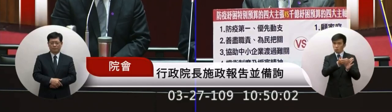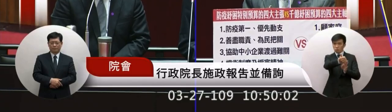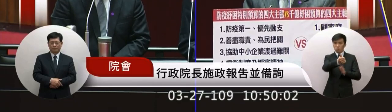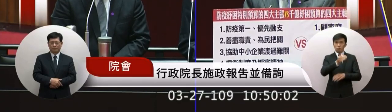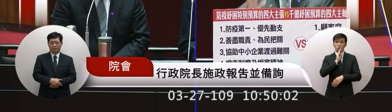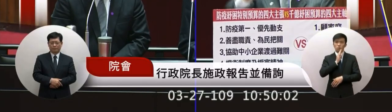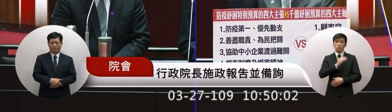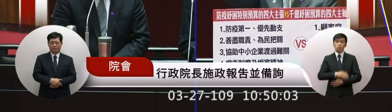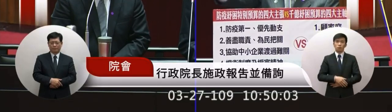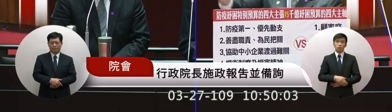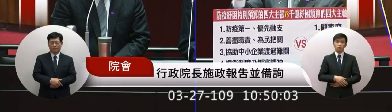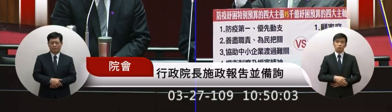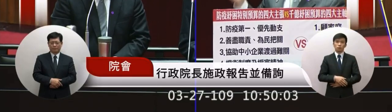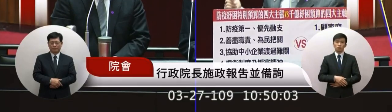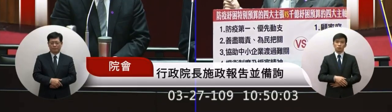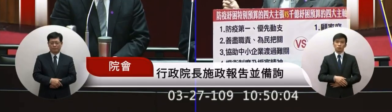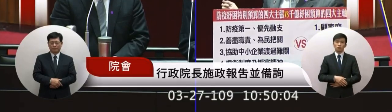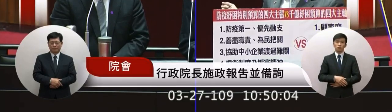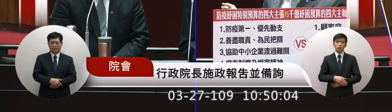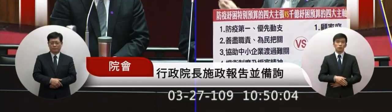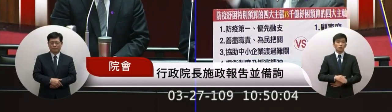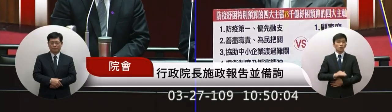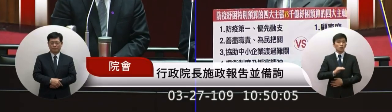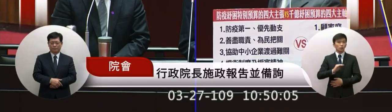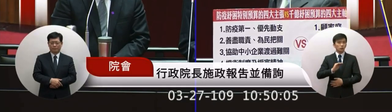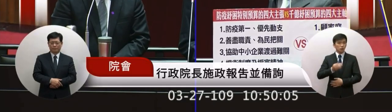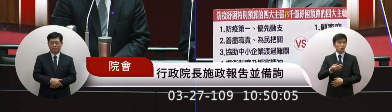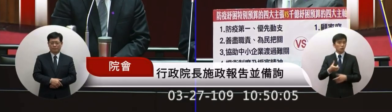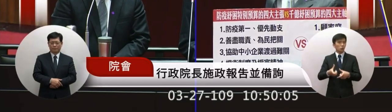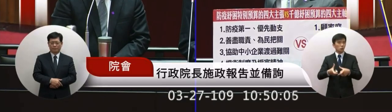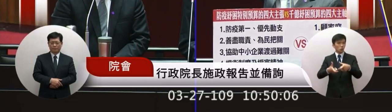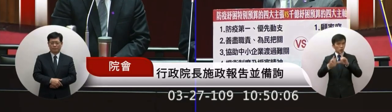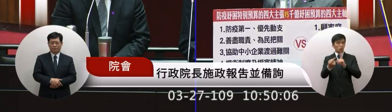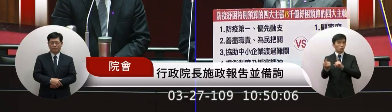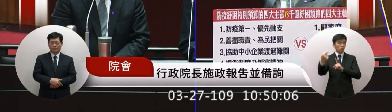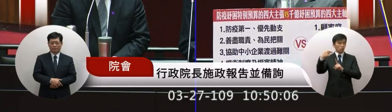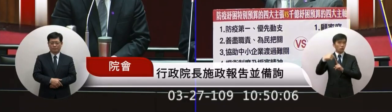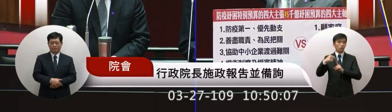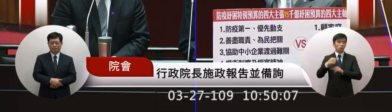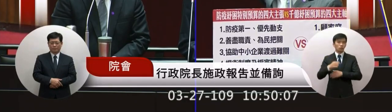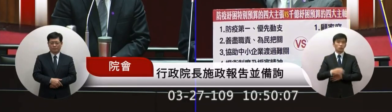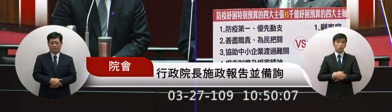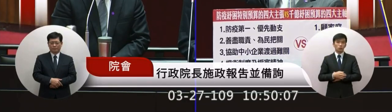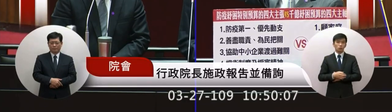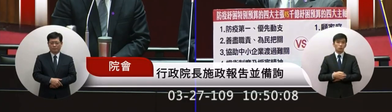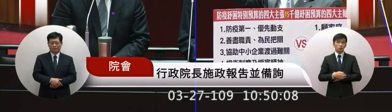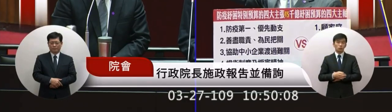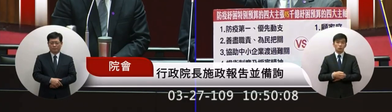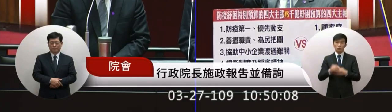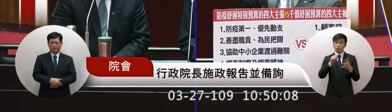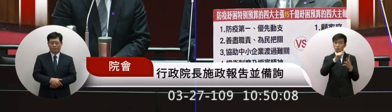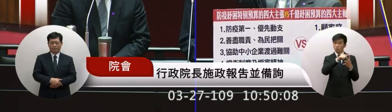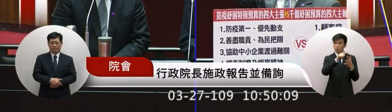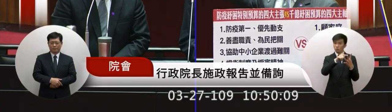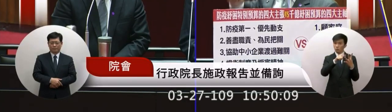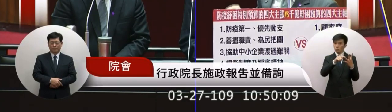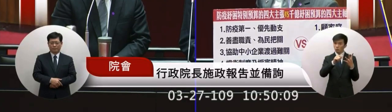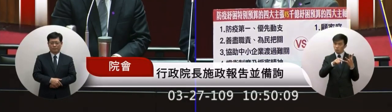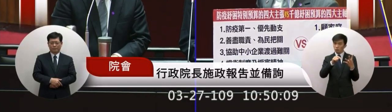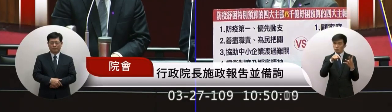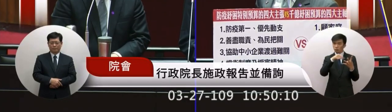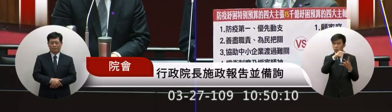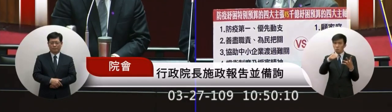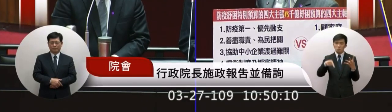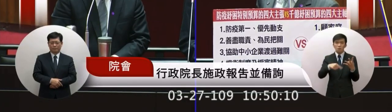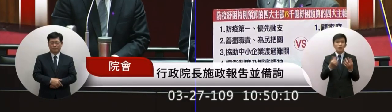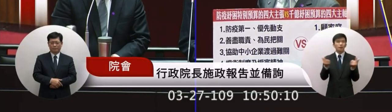哦、但是回到倒来讲，这四大重点，你所表达的接近